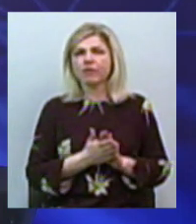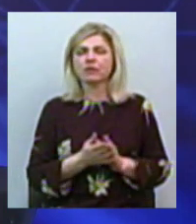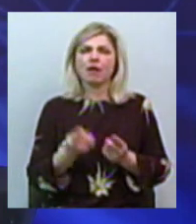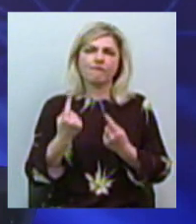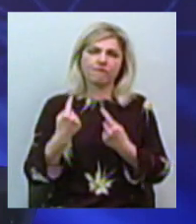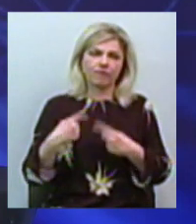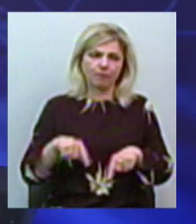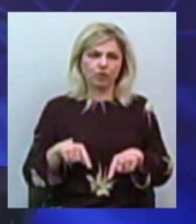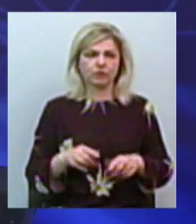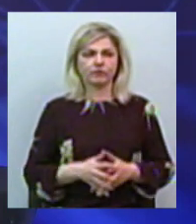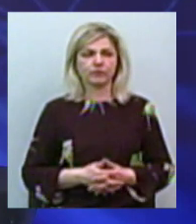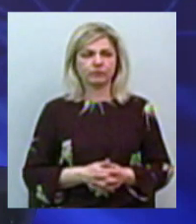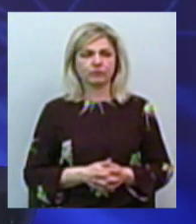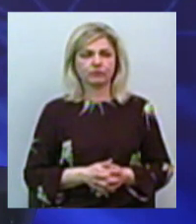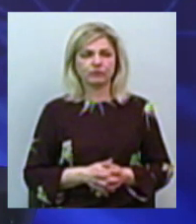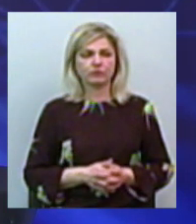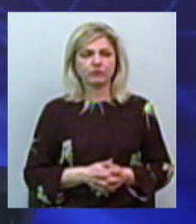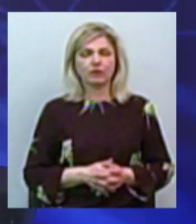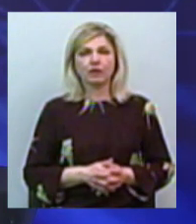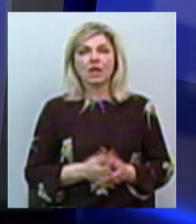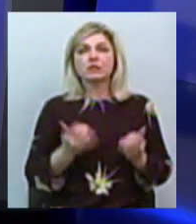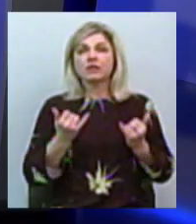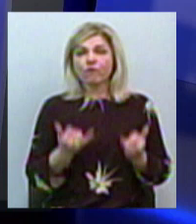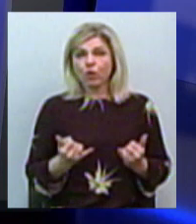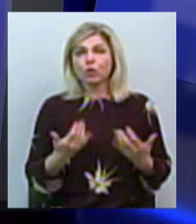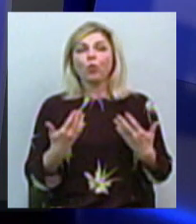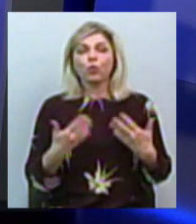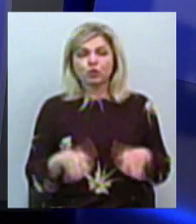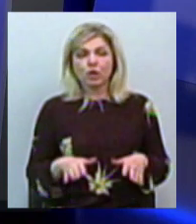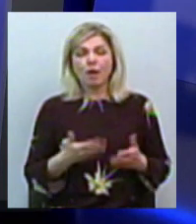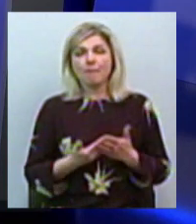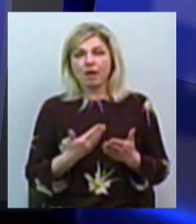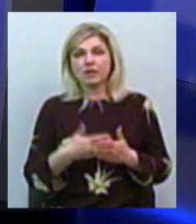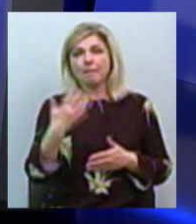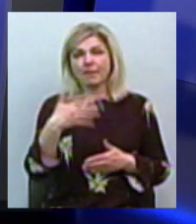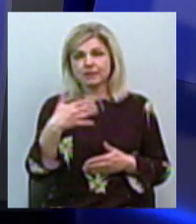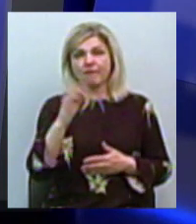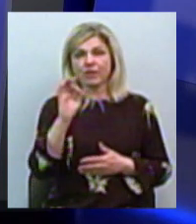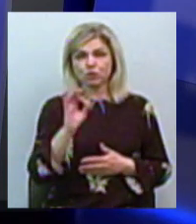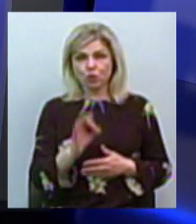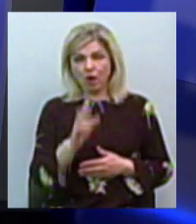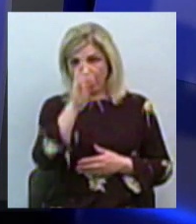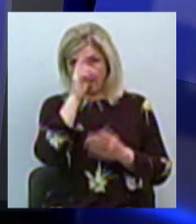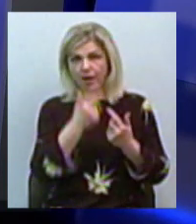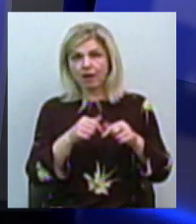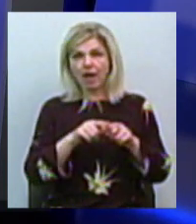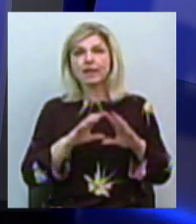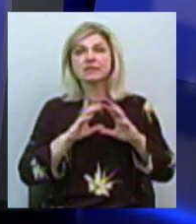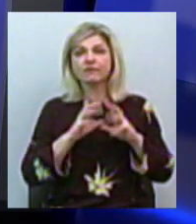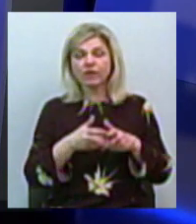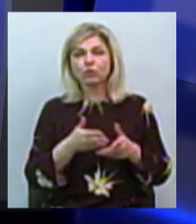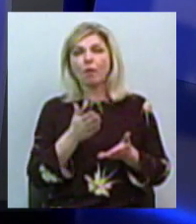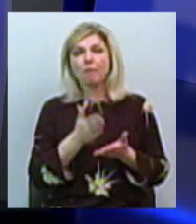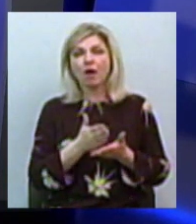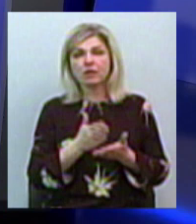Якщо можливо. Справа в тому, що на сьогоднішній день вже майже 50% країн світу